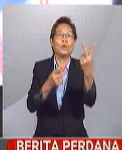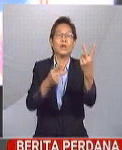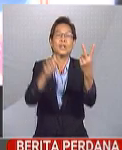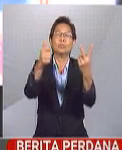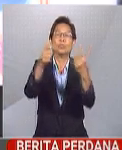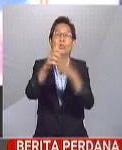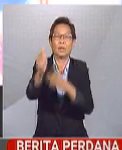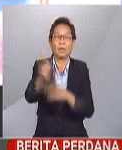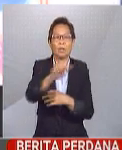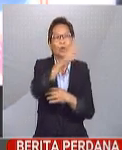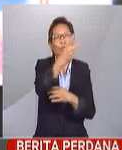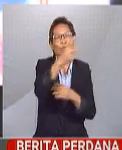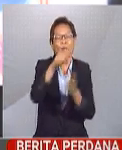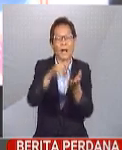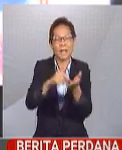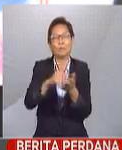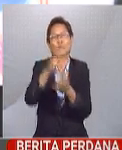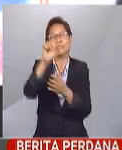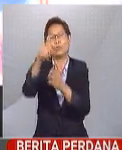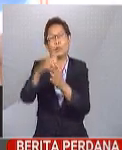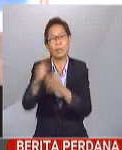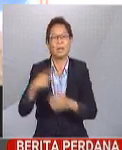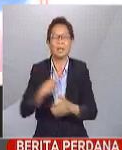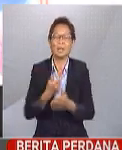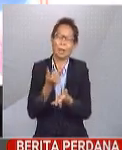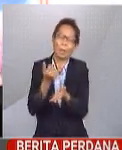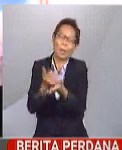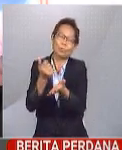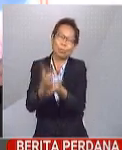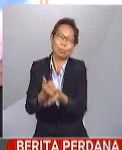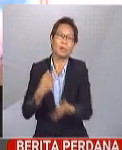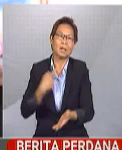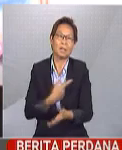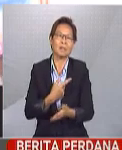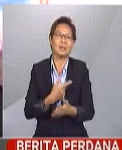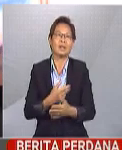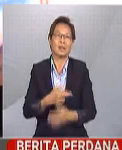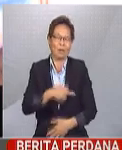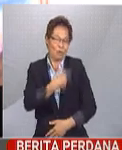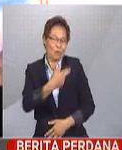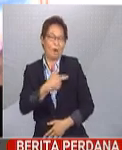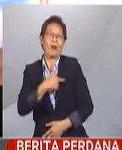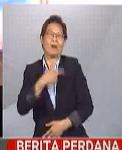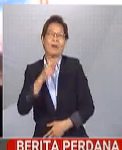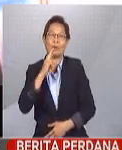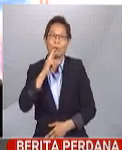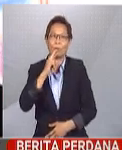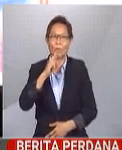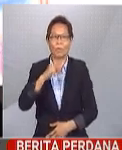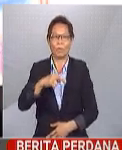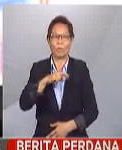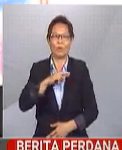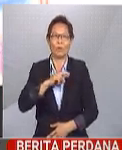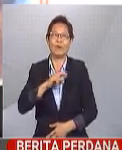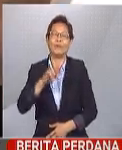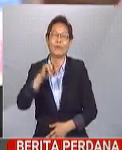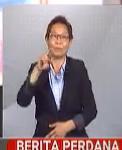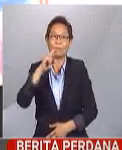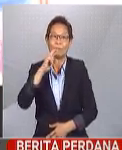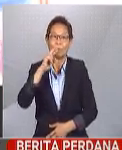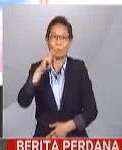RM10. Alhamdulillah kami dapat bantu, rezeki kami ni dapat kongsi semua penduduk-penduduk yang